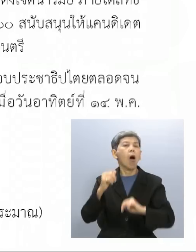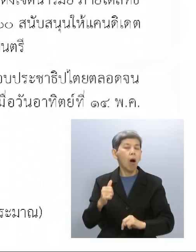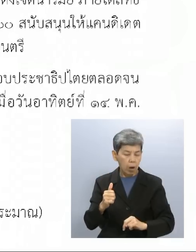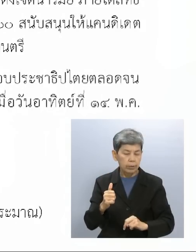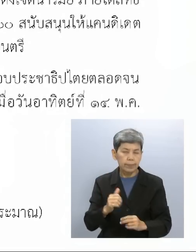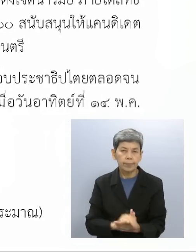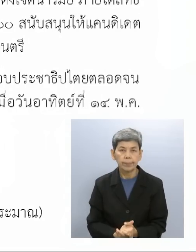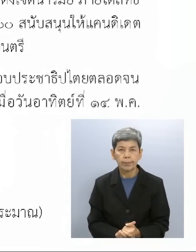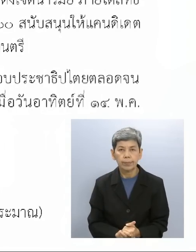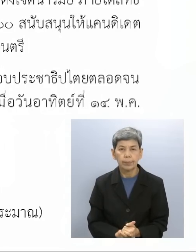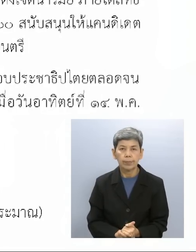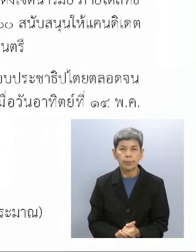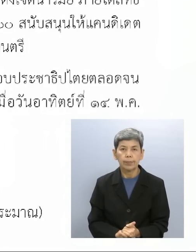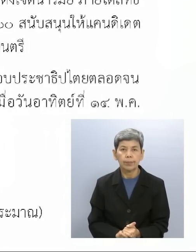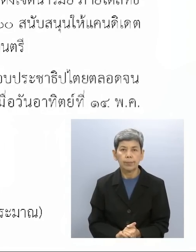ค่ะ